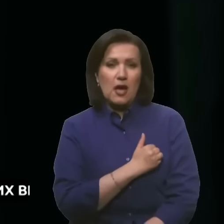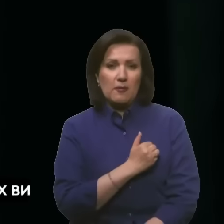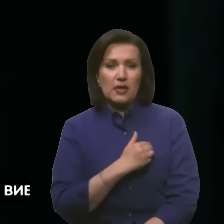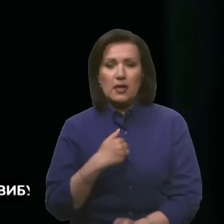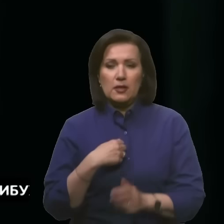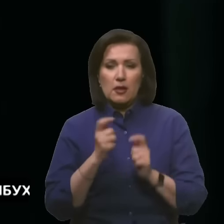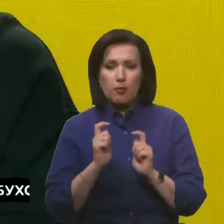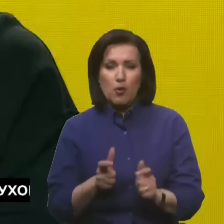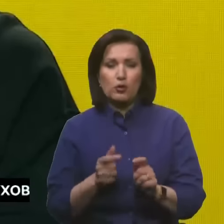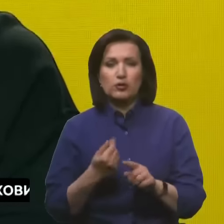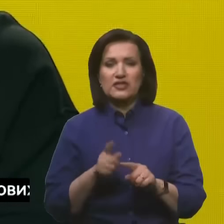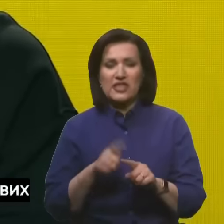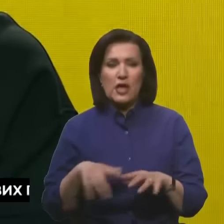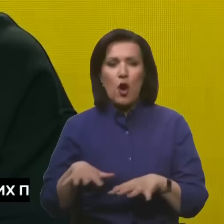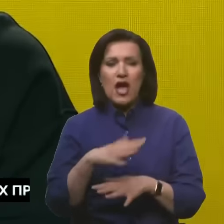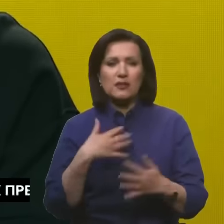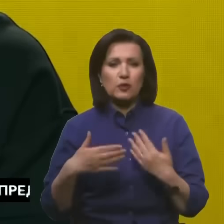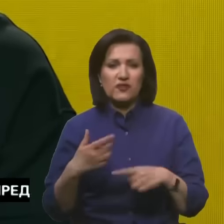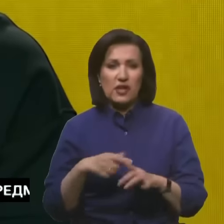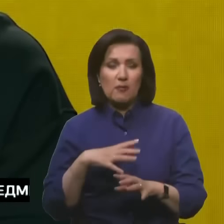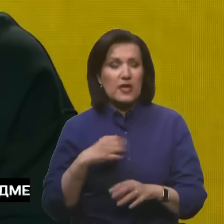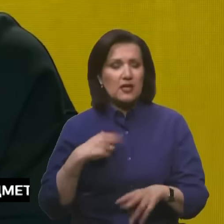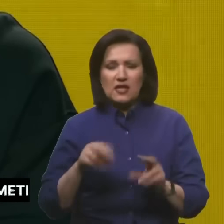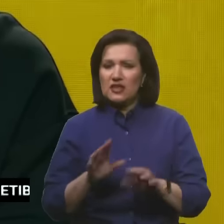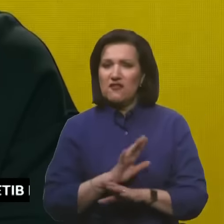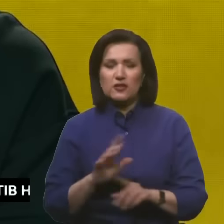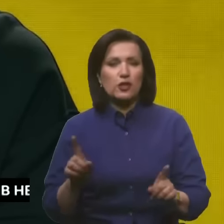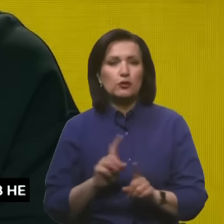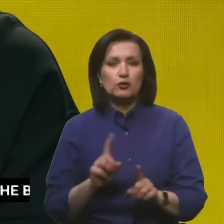Я погоджуюсь з цією атмосферою, яка буває. Але я не вважаю, що